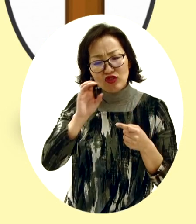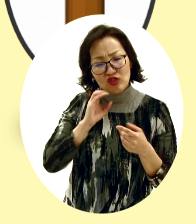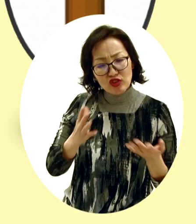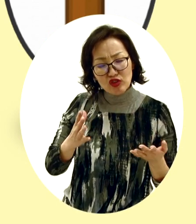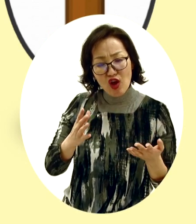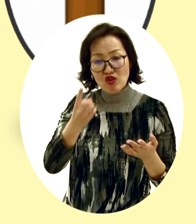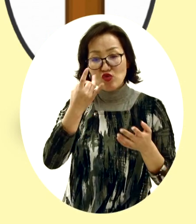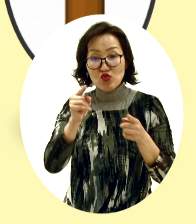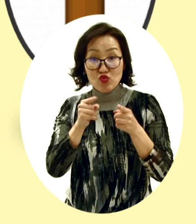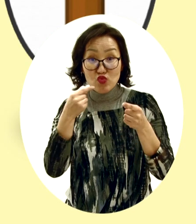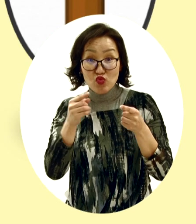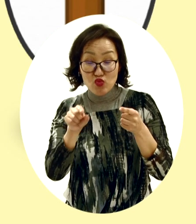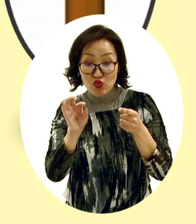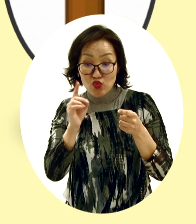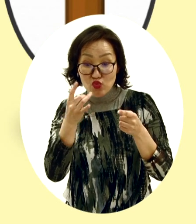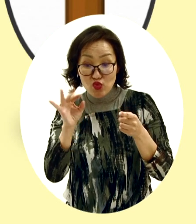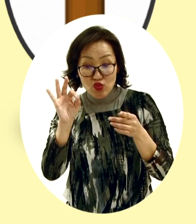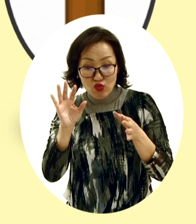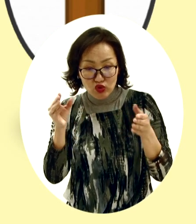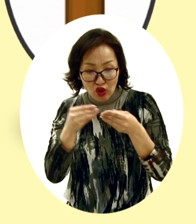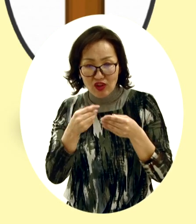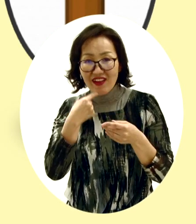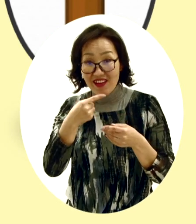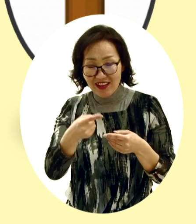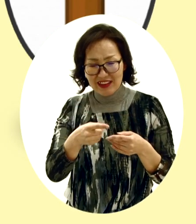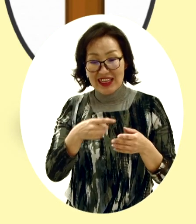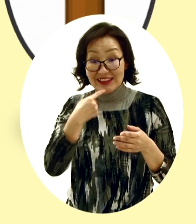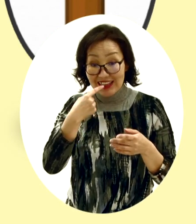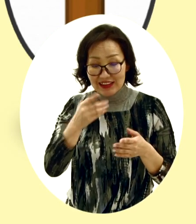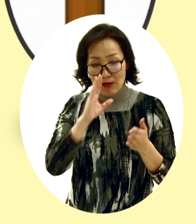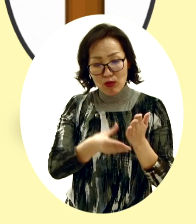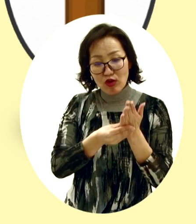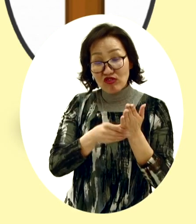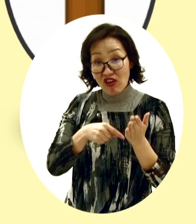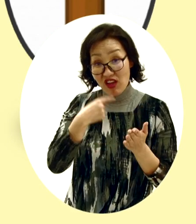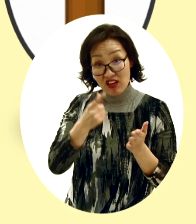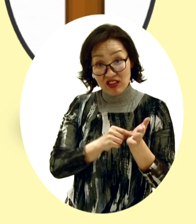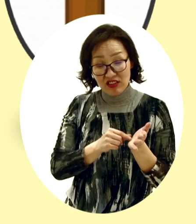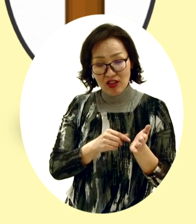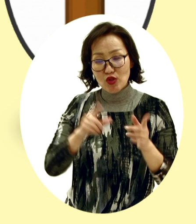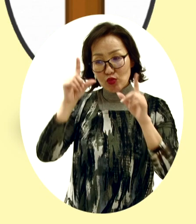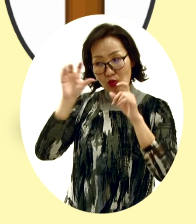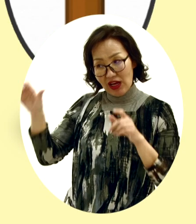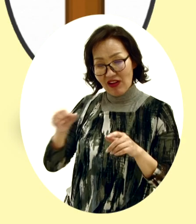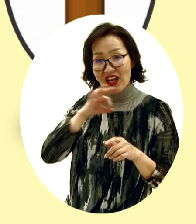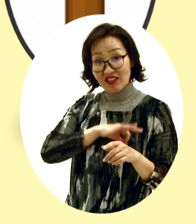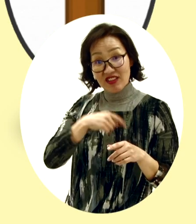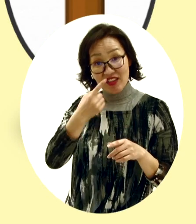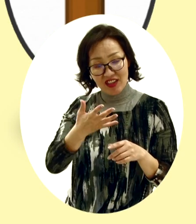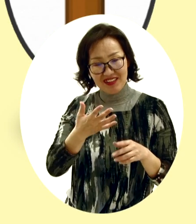зүй тогтолтой ярина. Ярихдаа бодитоор харуулах юм. Мөн зураг ашиглаж